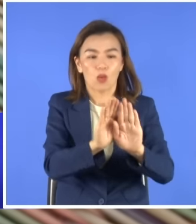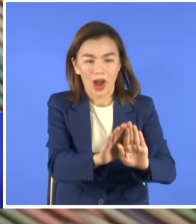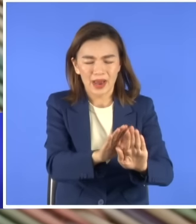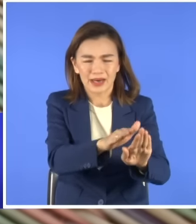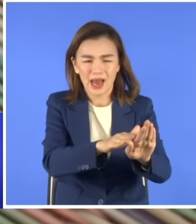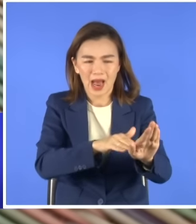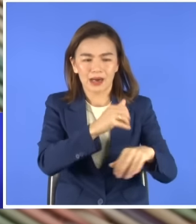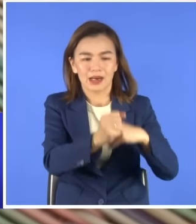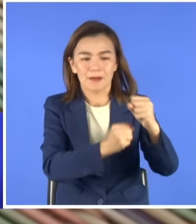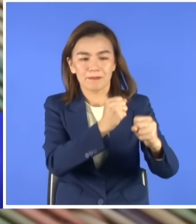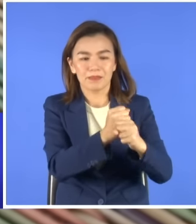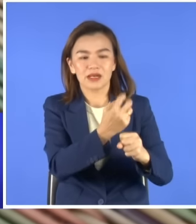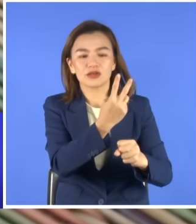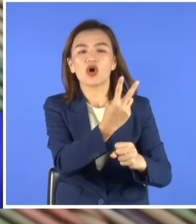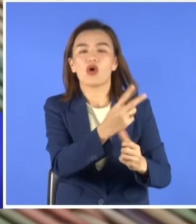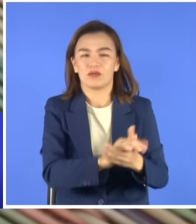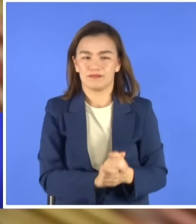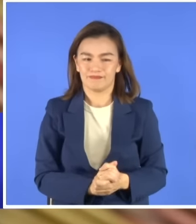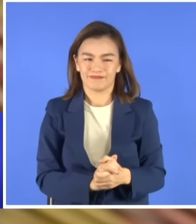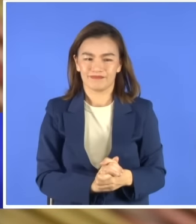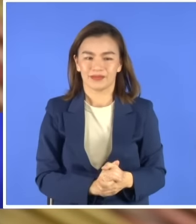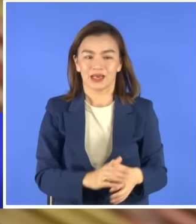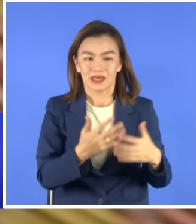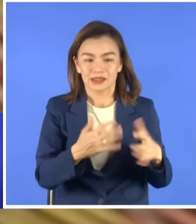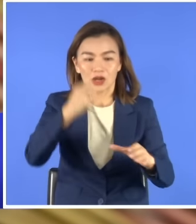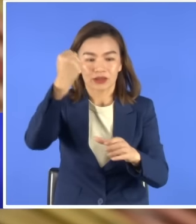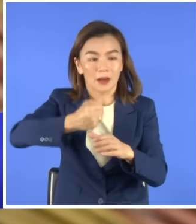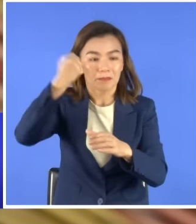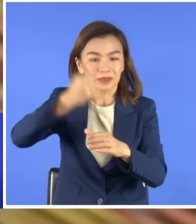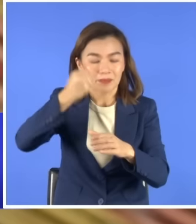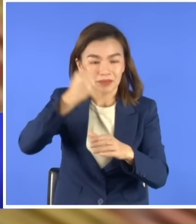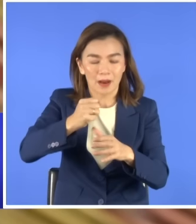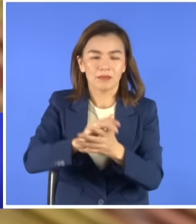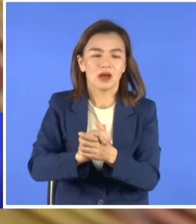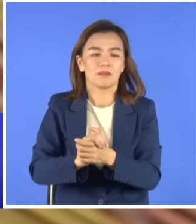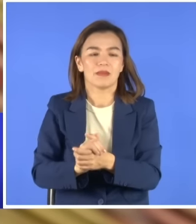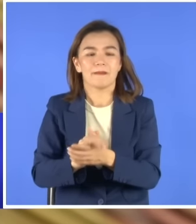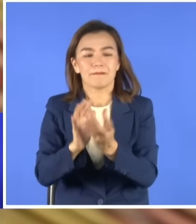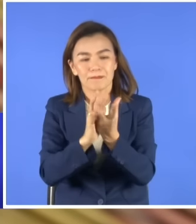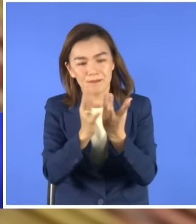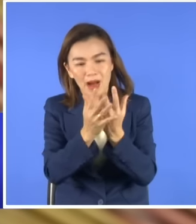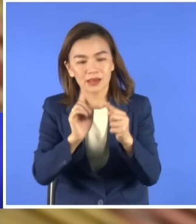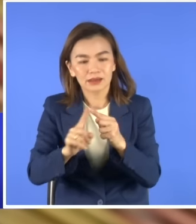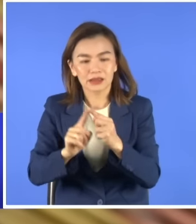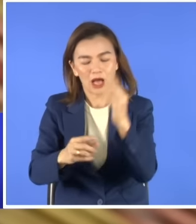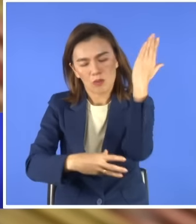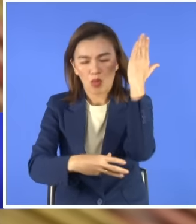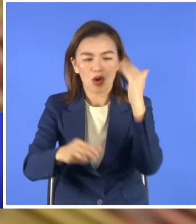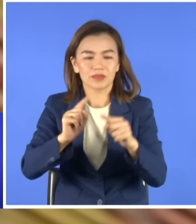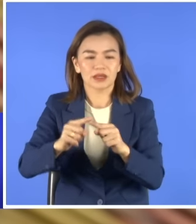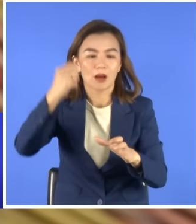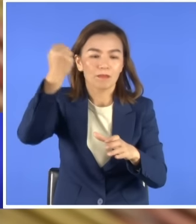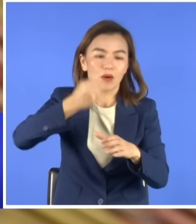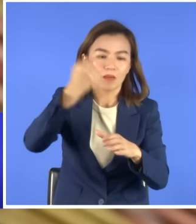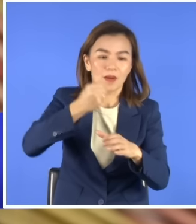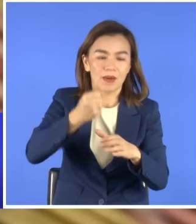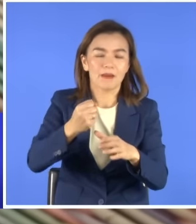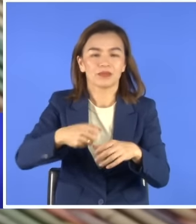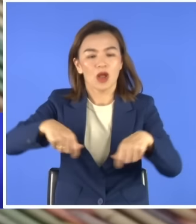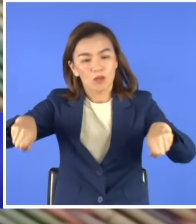อื้อหือหมักไว้อย่างน้อย 2ปีนะแล้วก็มาโขลกให้เข้ากับสมุนไพรแล้วก็มาปรุงรสตามสูตรแลก็ที่ขาดไม่ได้ก็คือว่า